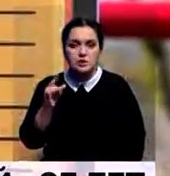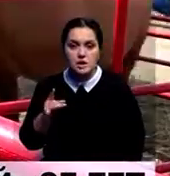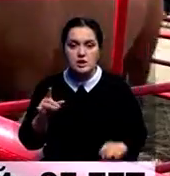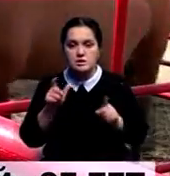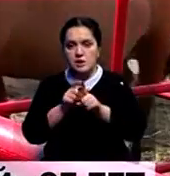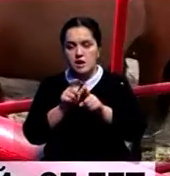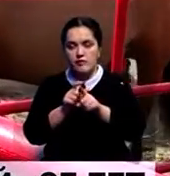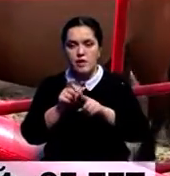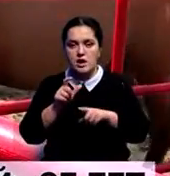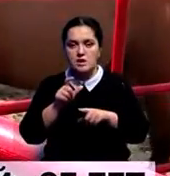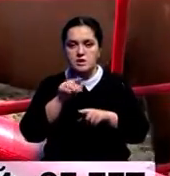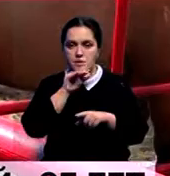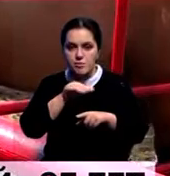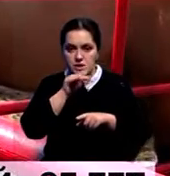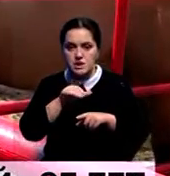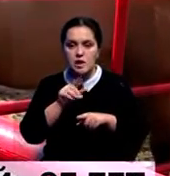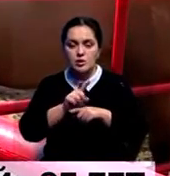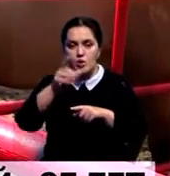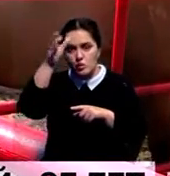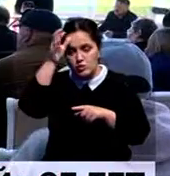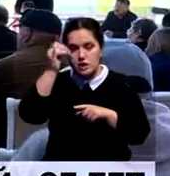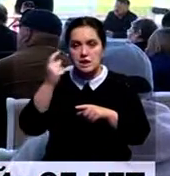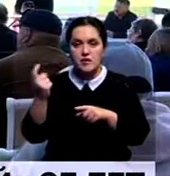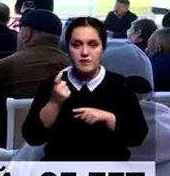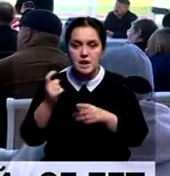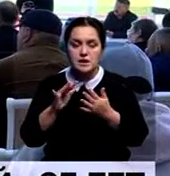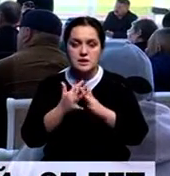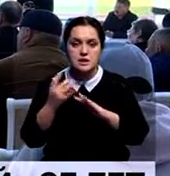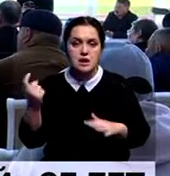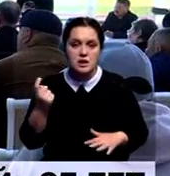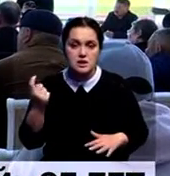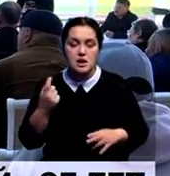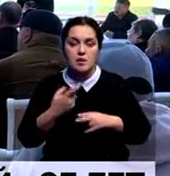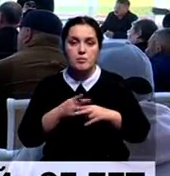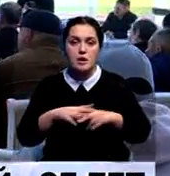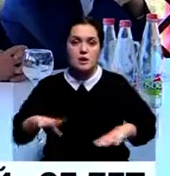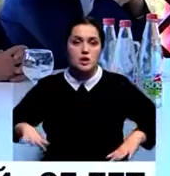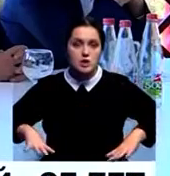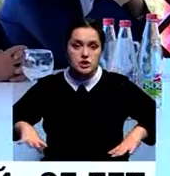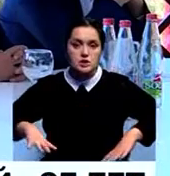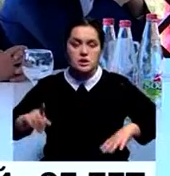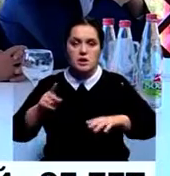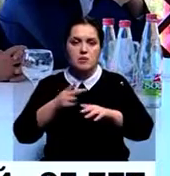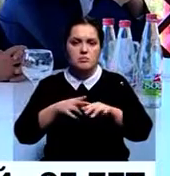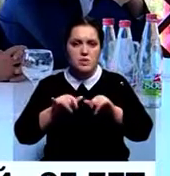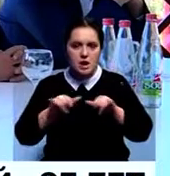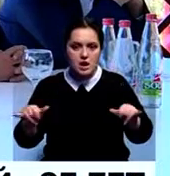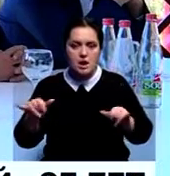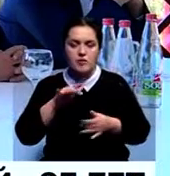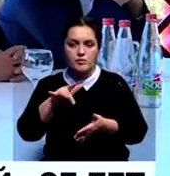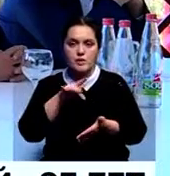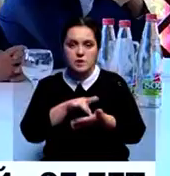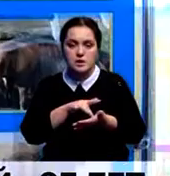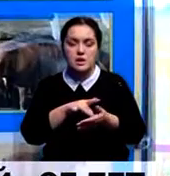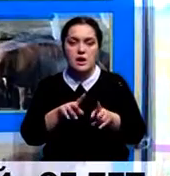словам специалистов, интерес к ней проявляют и ученые, и владельцы крестьянских хозяйств. У лошадей этой породы, которая распространена во всех регионах